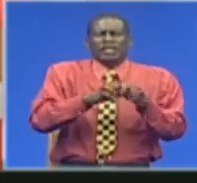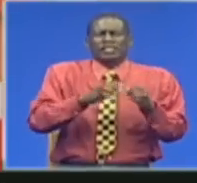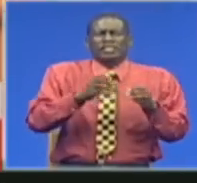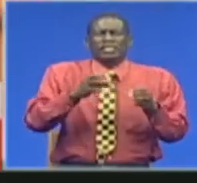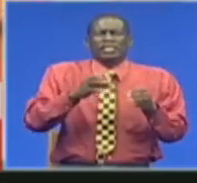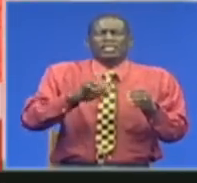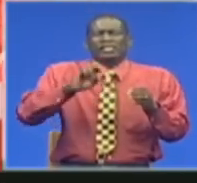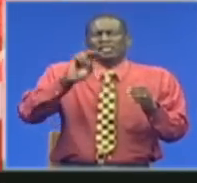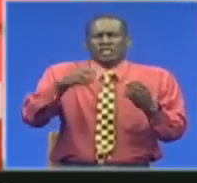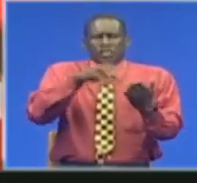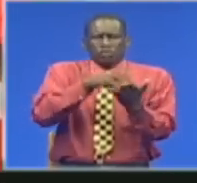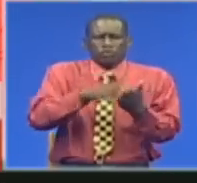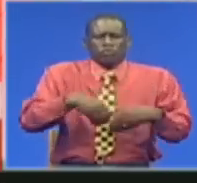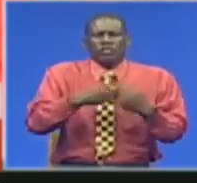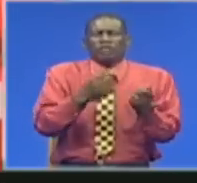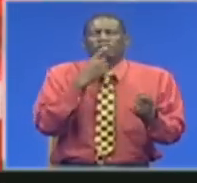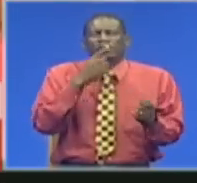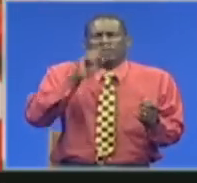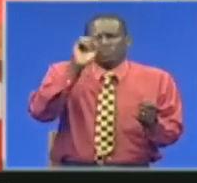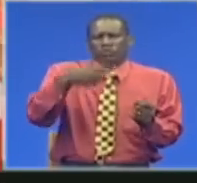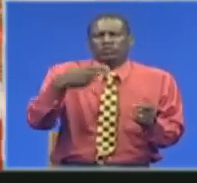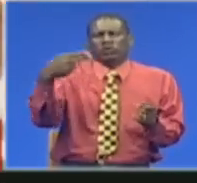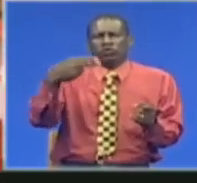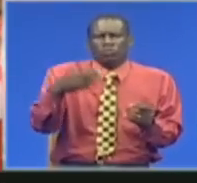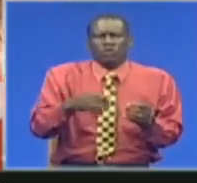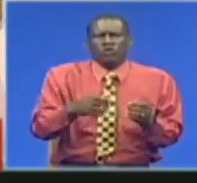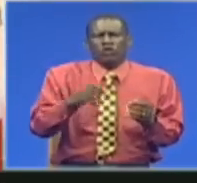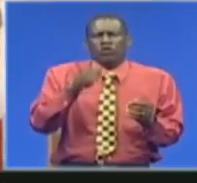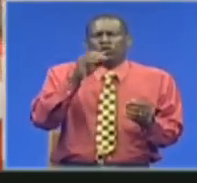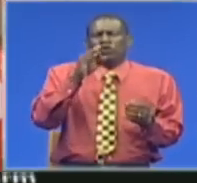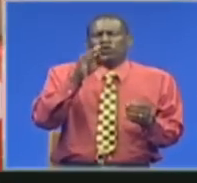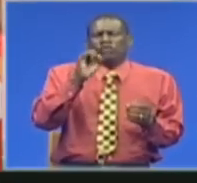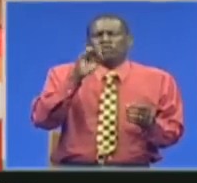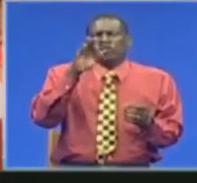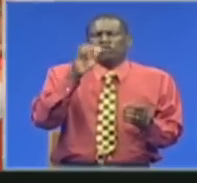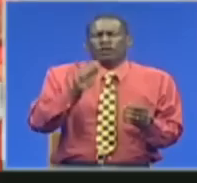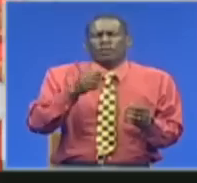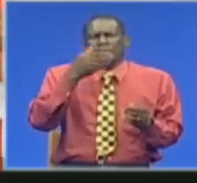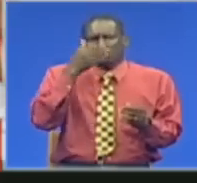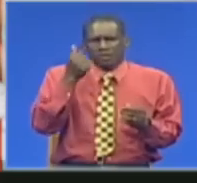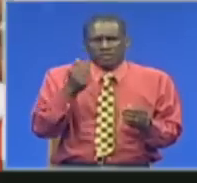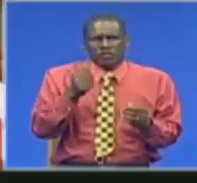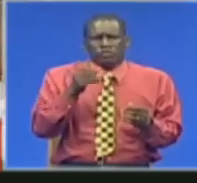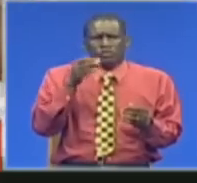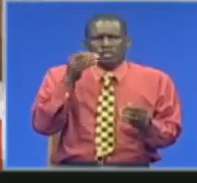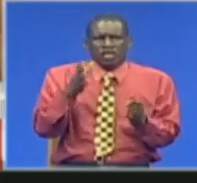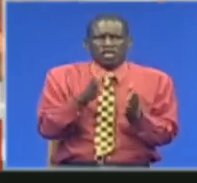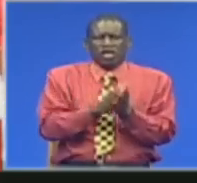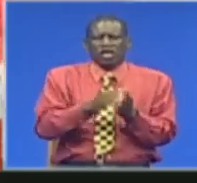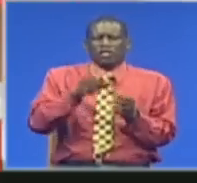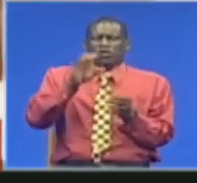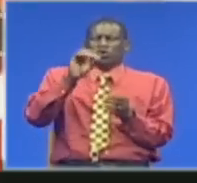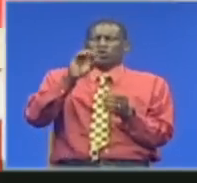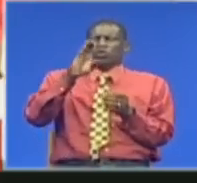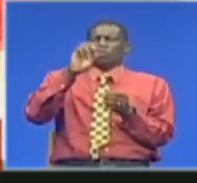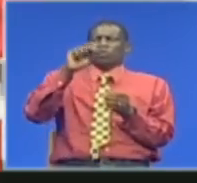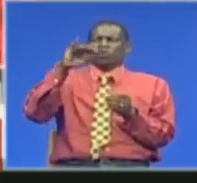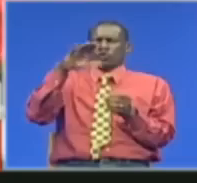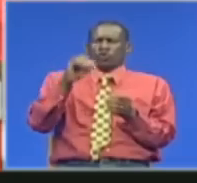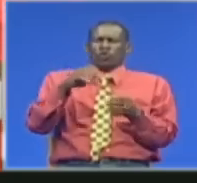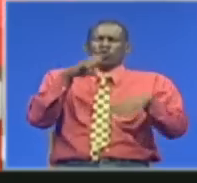pocketed 100,000 shillings. FIFA best Musa Masika was named the MVP, as Antonio Bonyo of South B took the golden